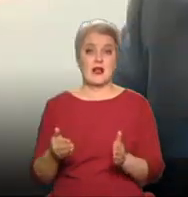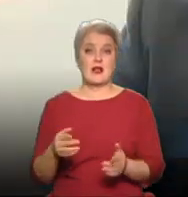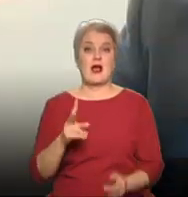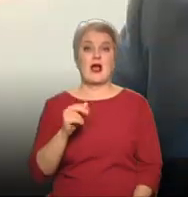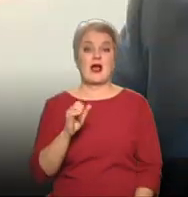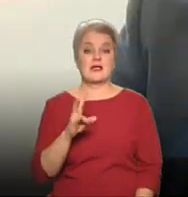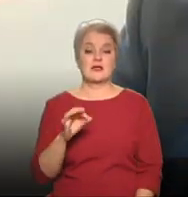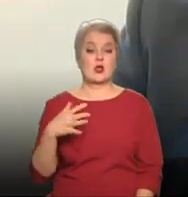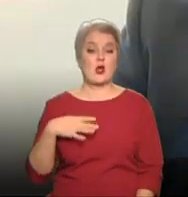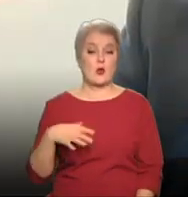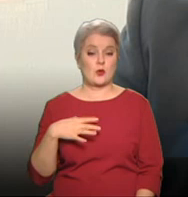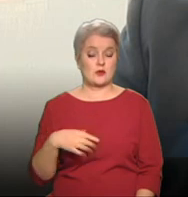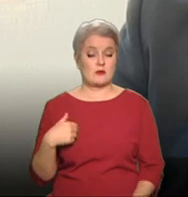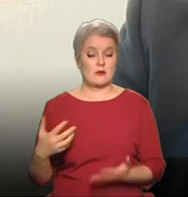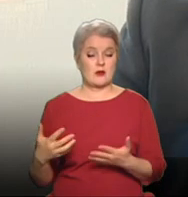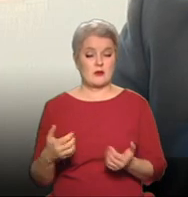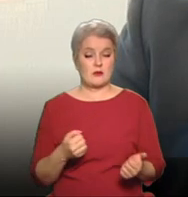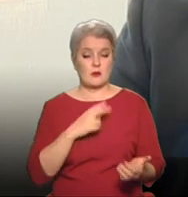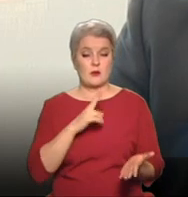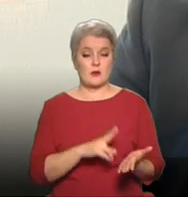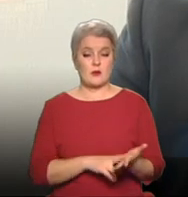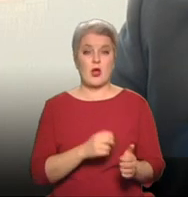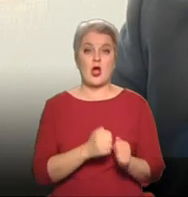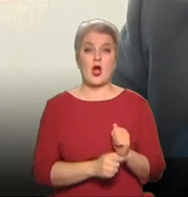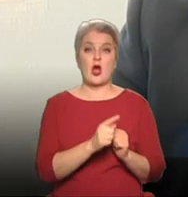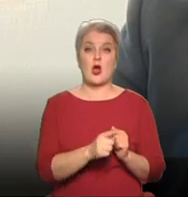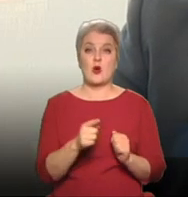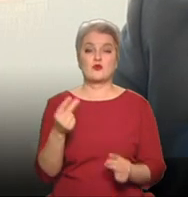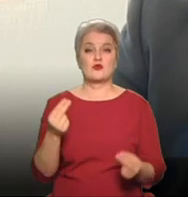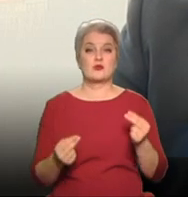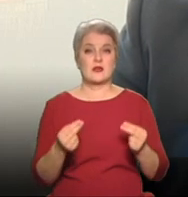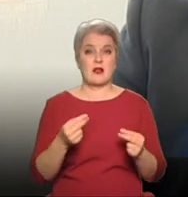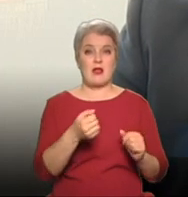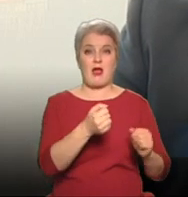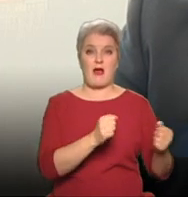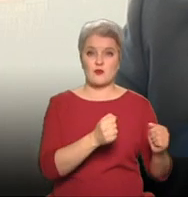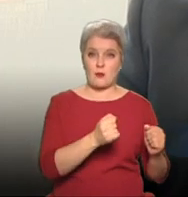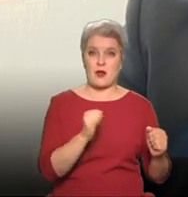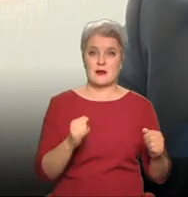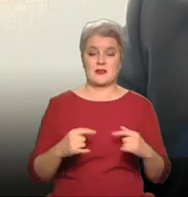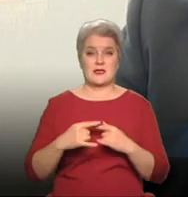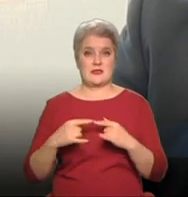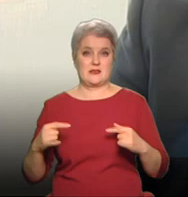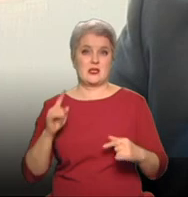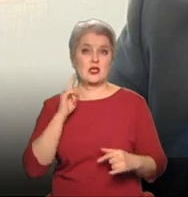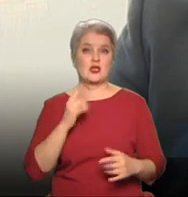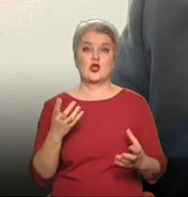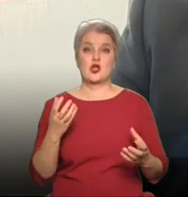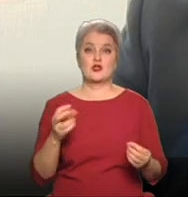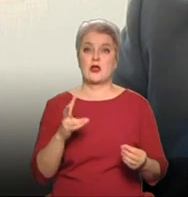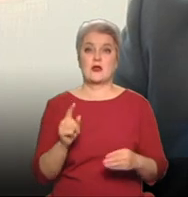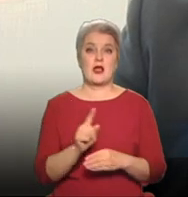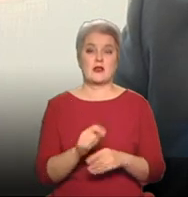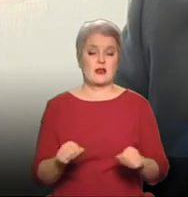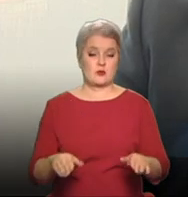Отримання ліцензії на кожен з гральних автоматів та столів. Цей процес ще не регламентований, і ми чекаємо, коли це